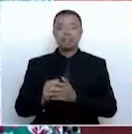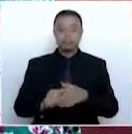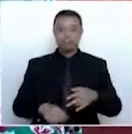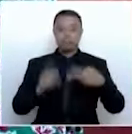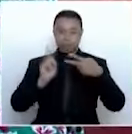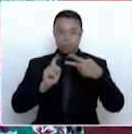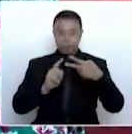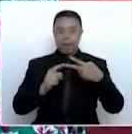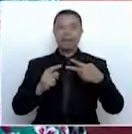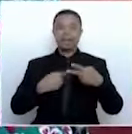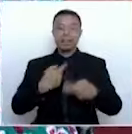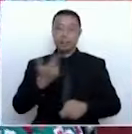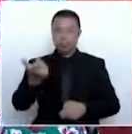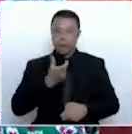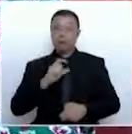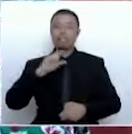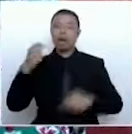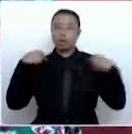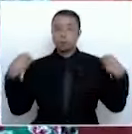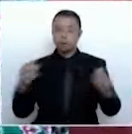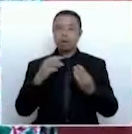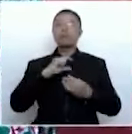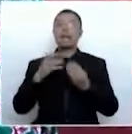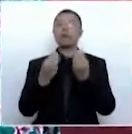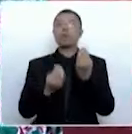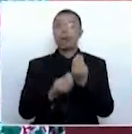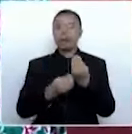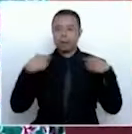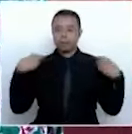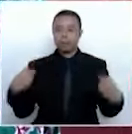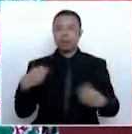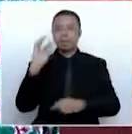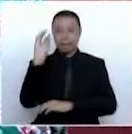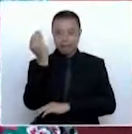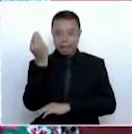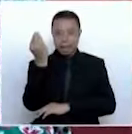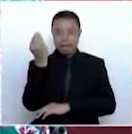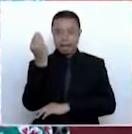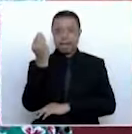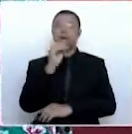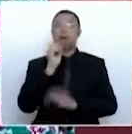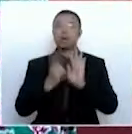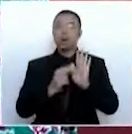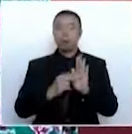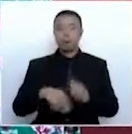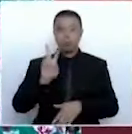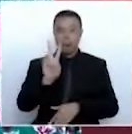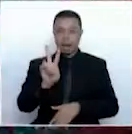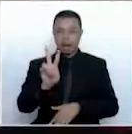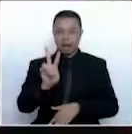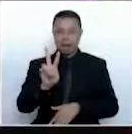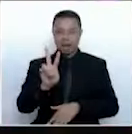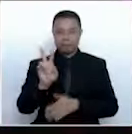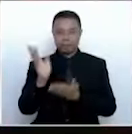Selanjutnya, inilah pasangan calon gubernur dan calon wakil gubernur DKI Jakarta nomor urut